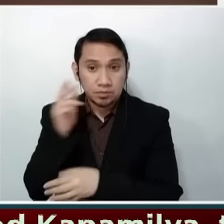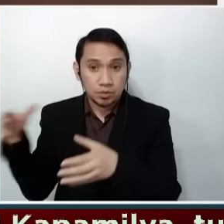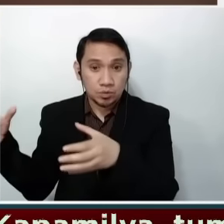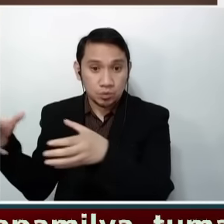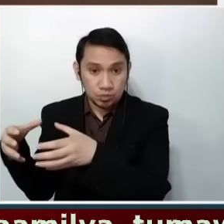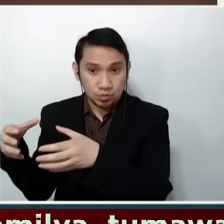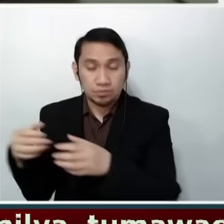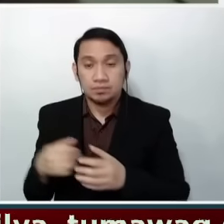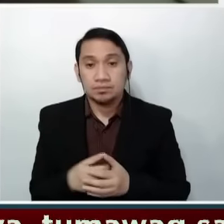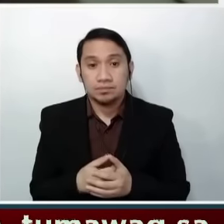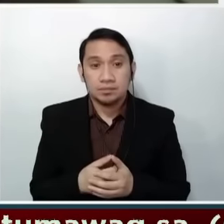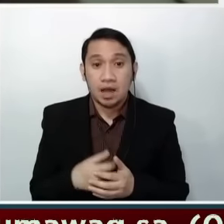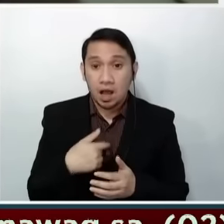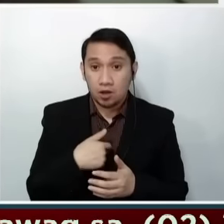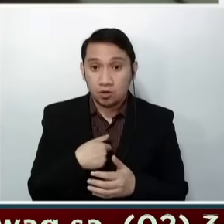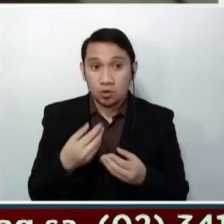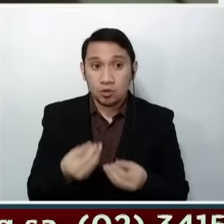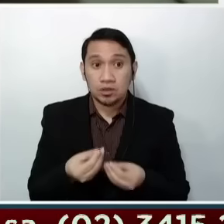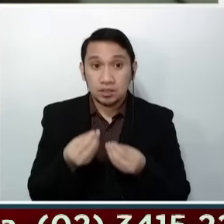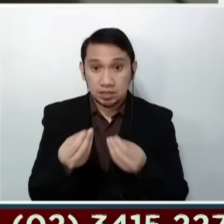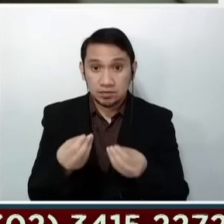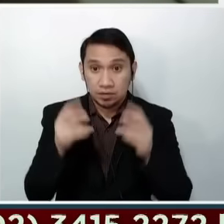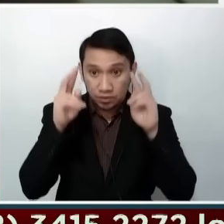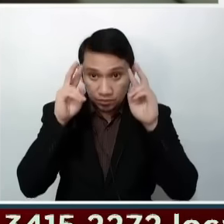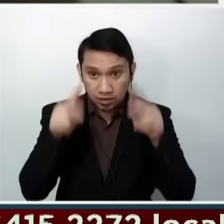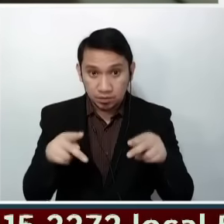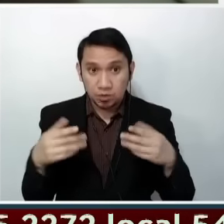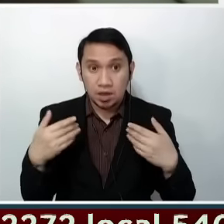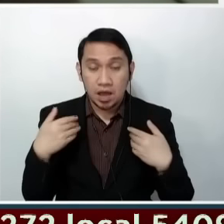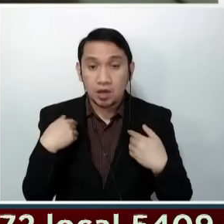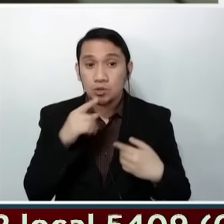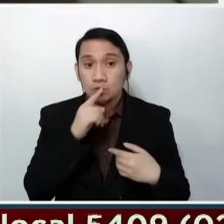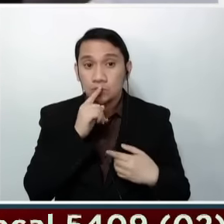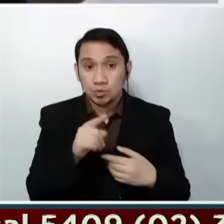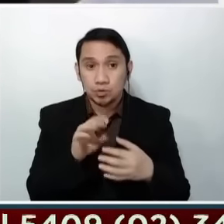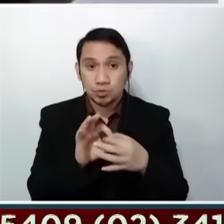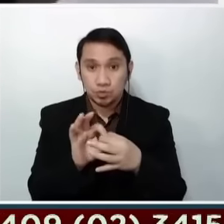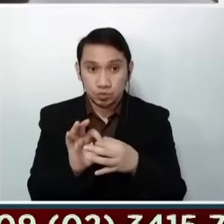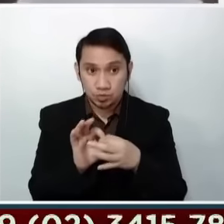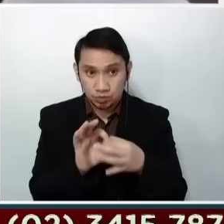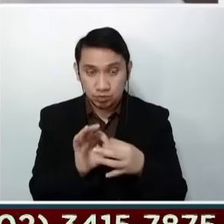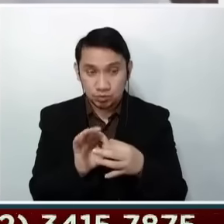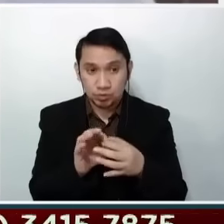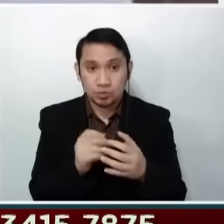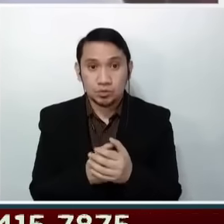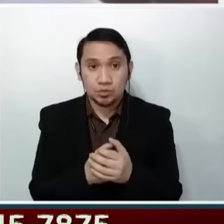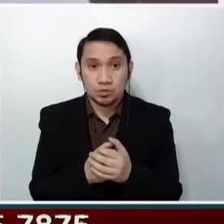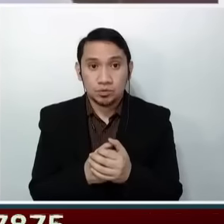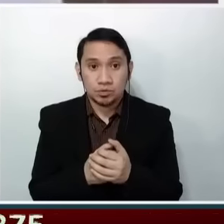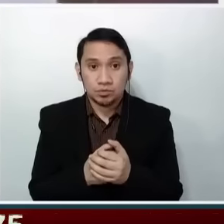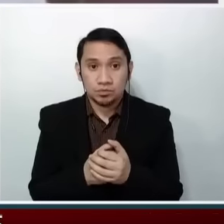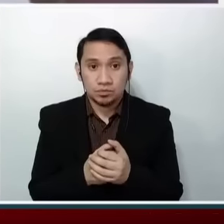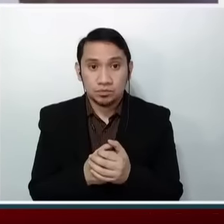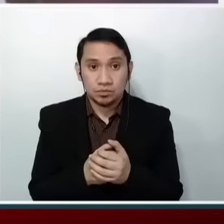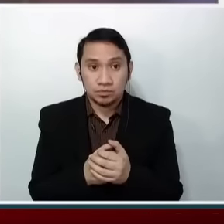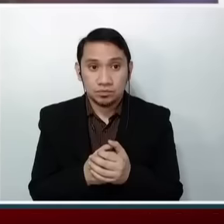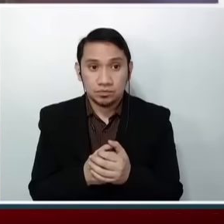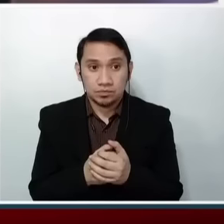her a sure unification effort or formula to unite in the